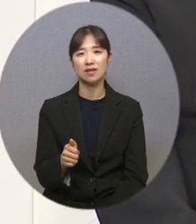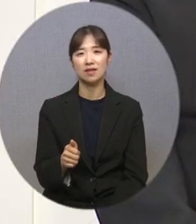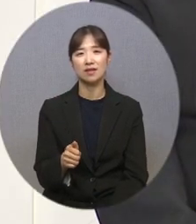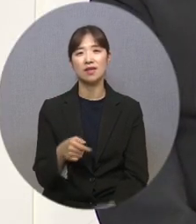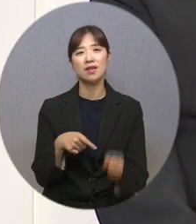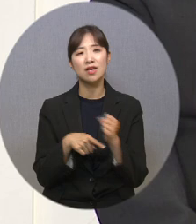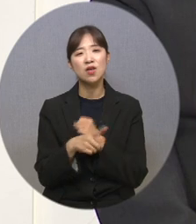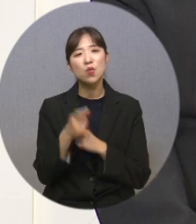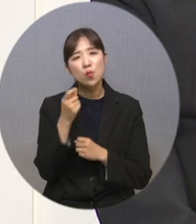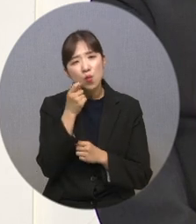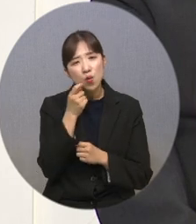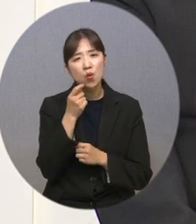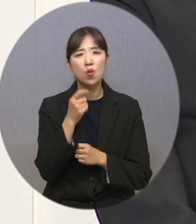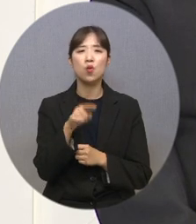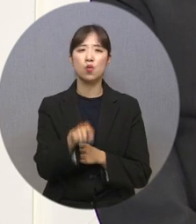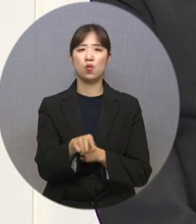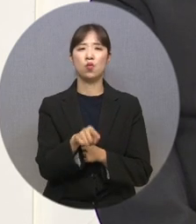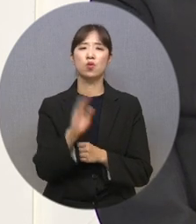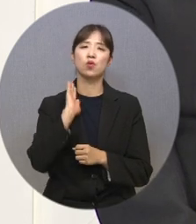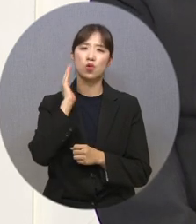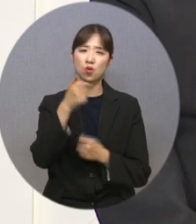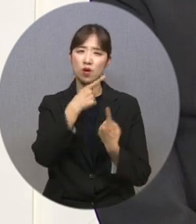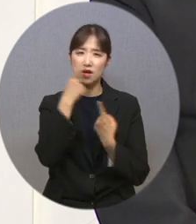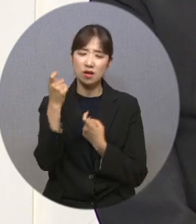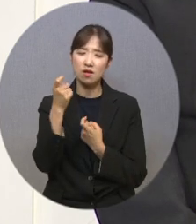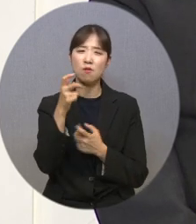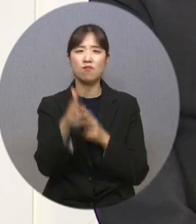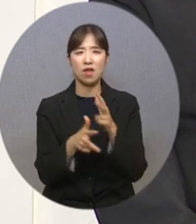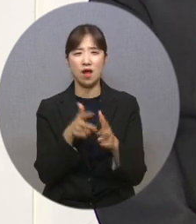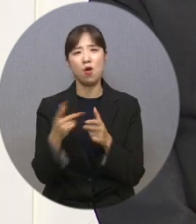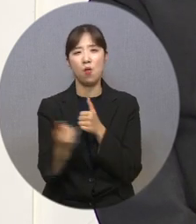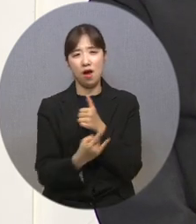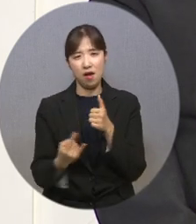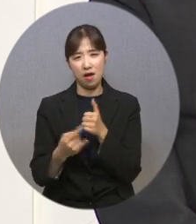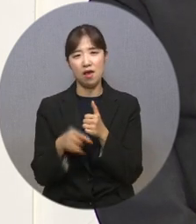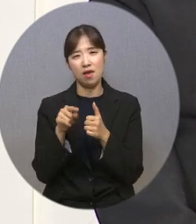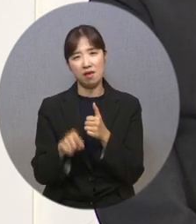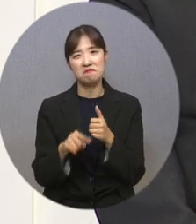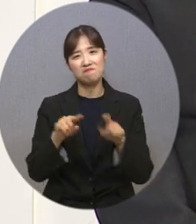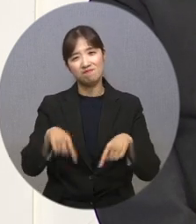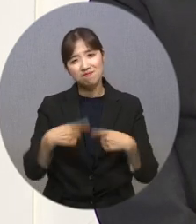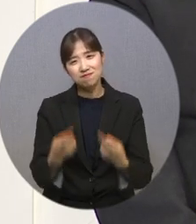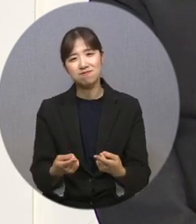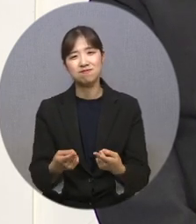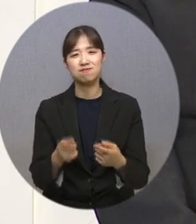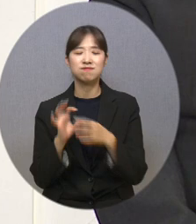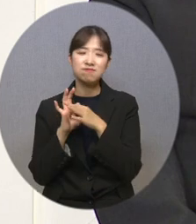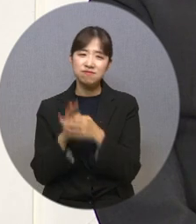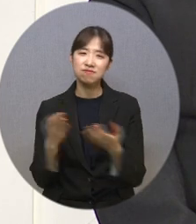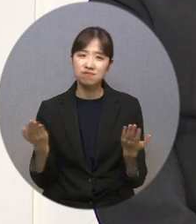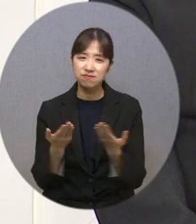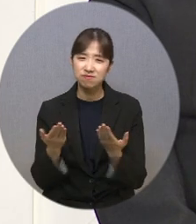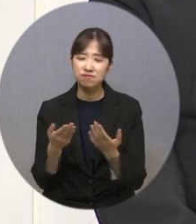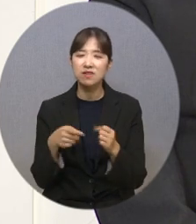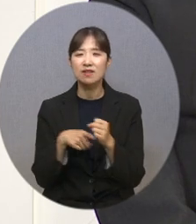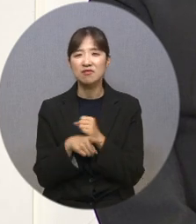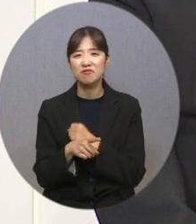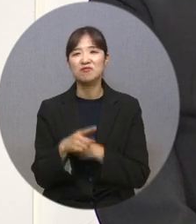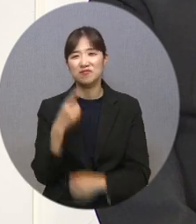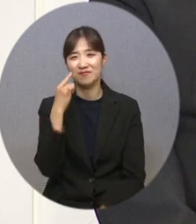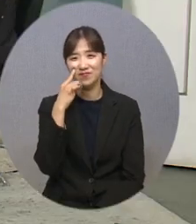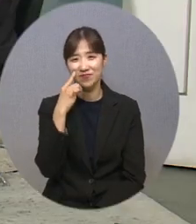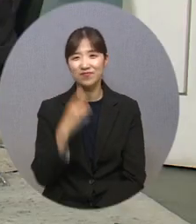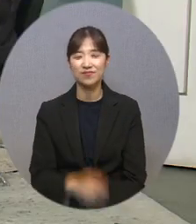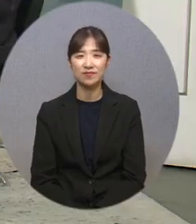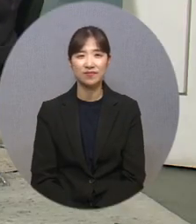연유로 이렇게 이승만 대통령의 기념 사업회를 이렇게 관계를 맺고 이어가시는지 그것도